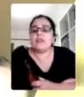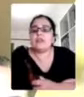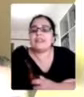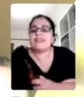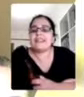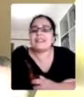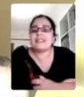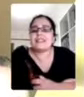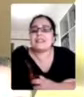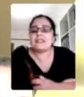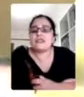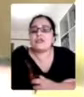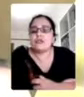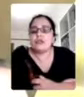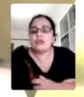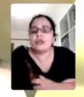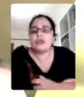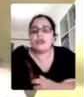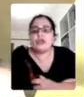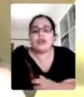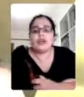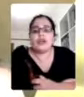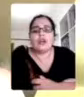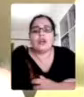Çağrı Bey, Zamanla ondan vazgeçtiğiniz gün